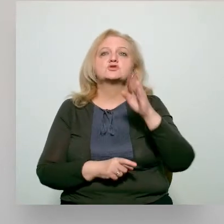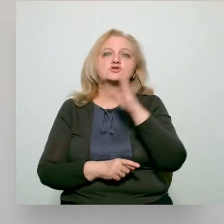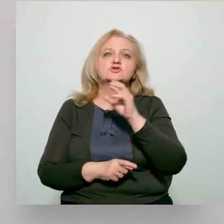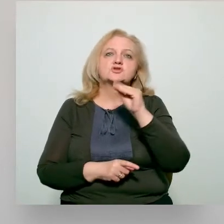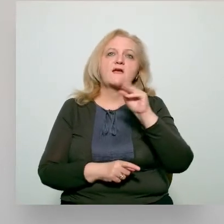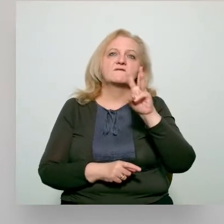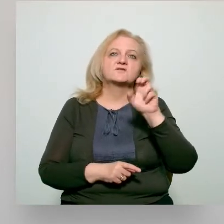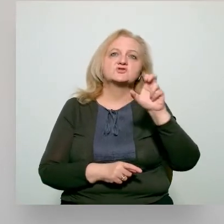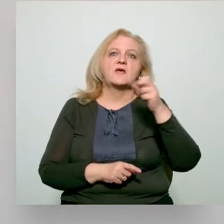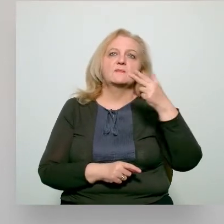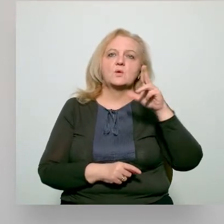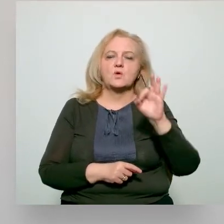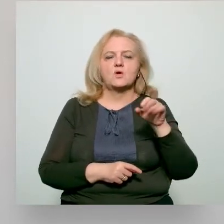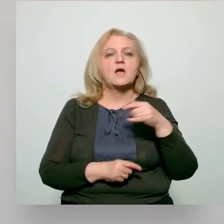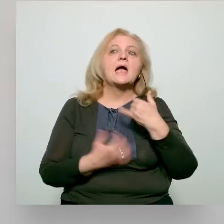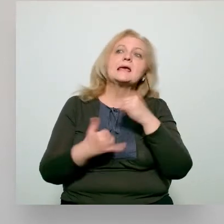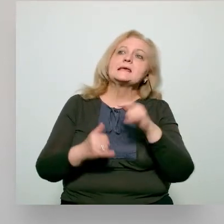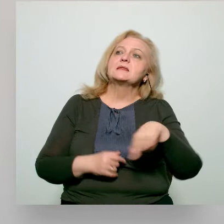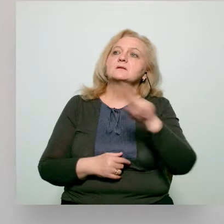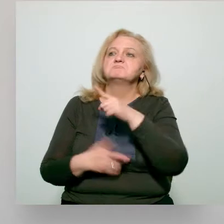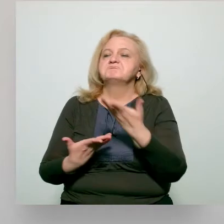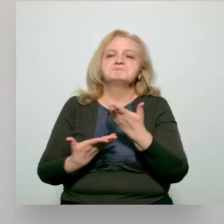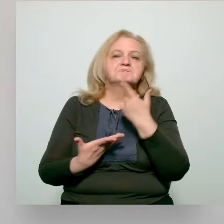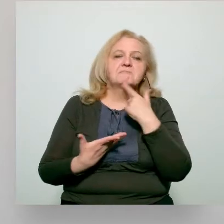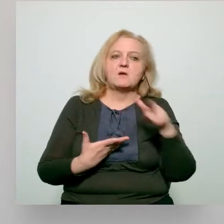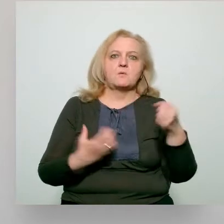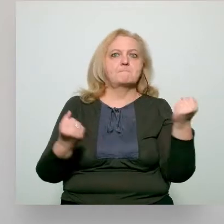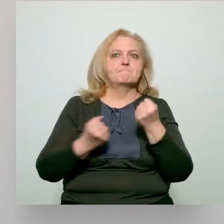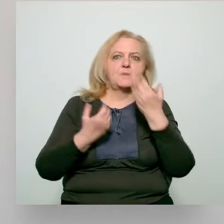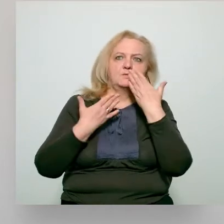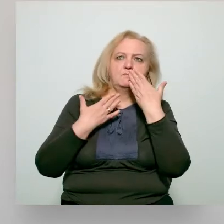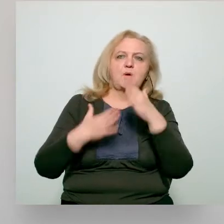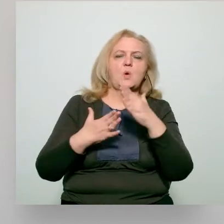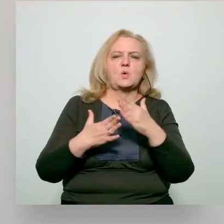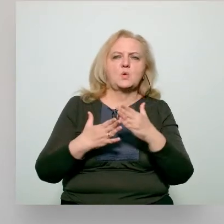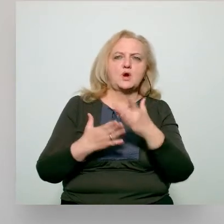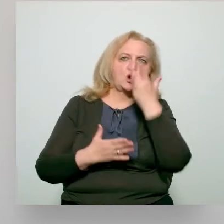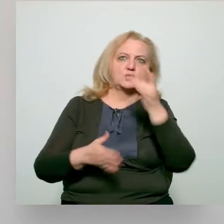to rzadko spotykamy. Oczywiście jest on jaskrawie antyrosyjski. To